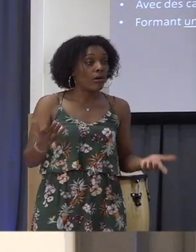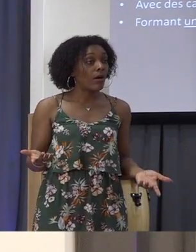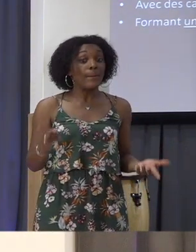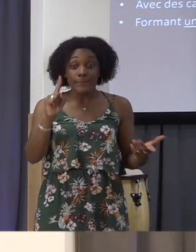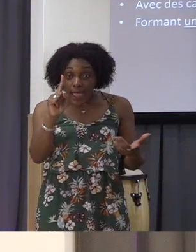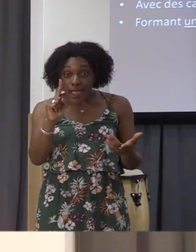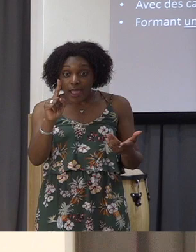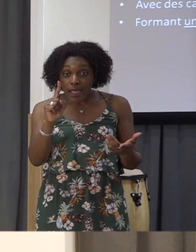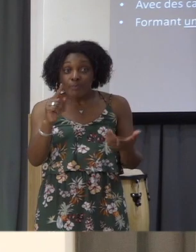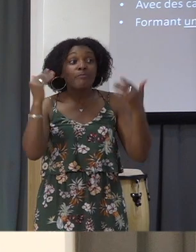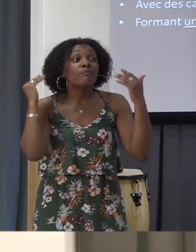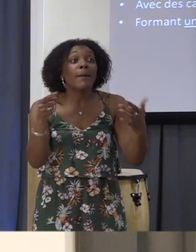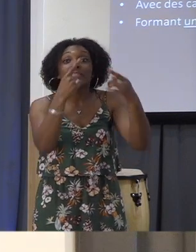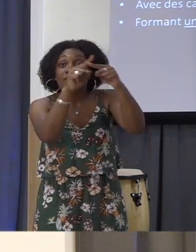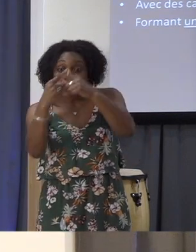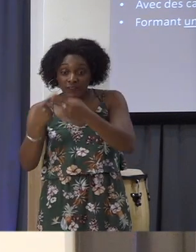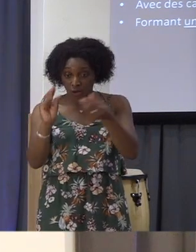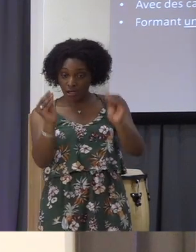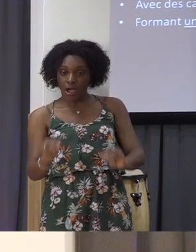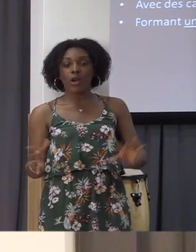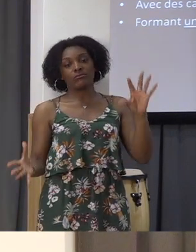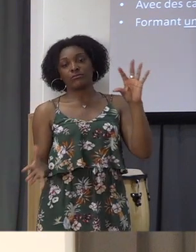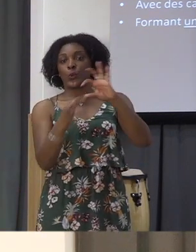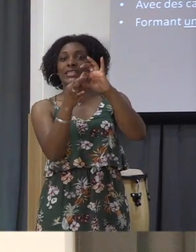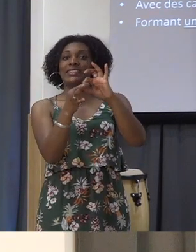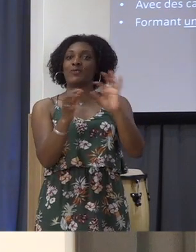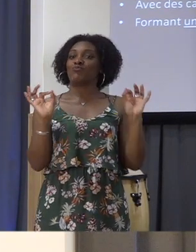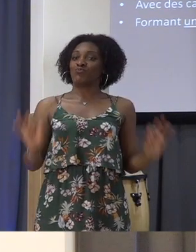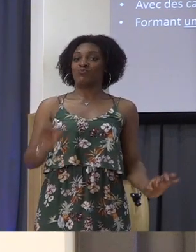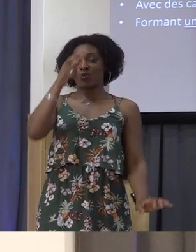corps constitue une unité cohérente.